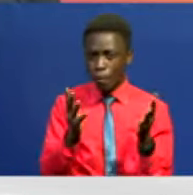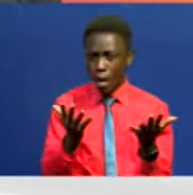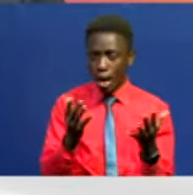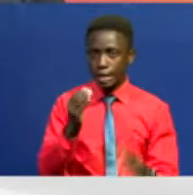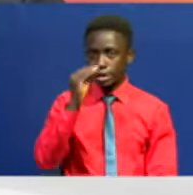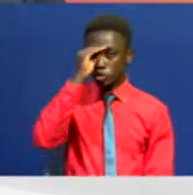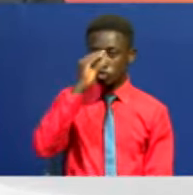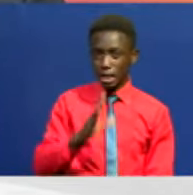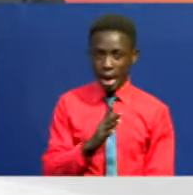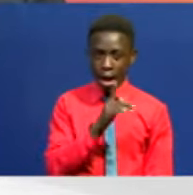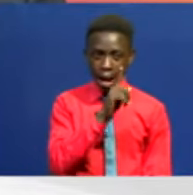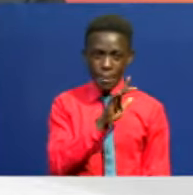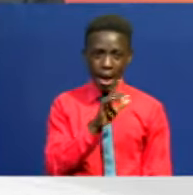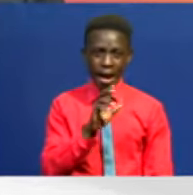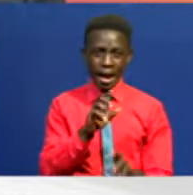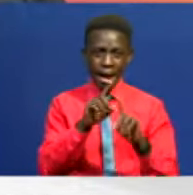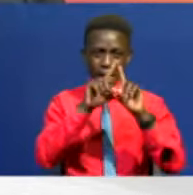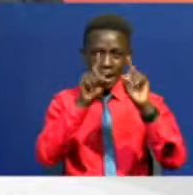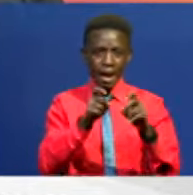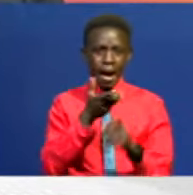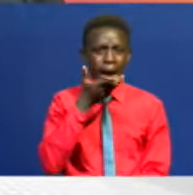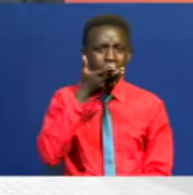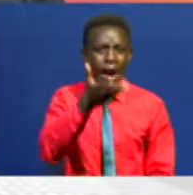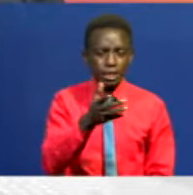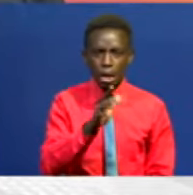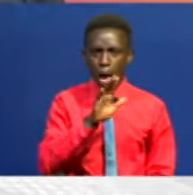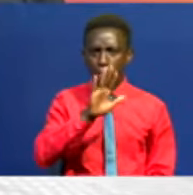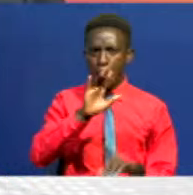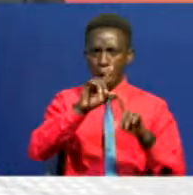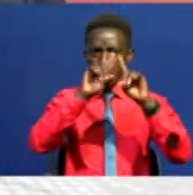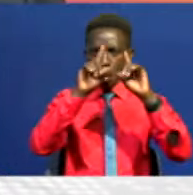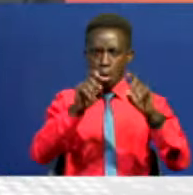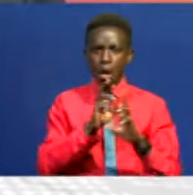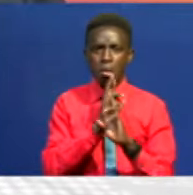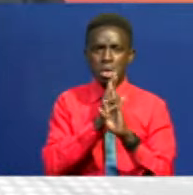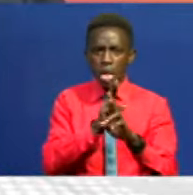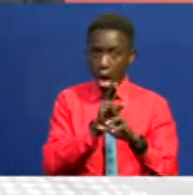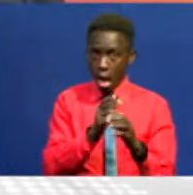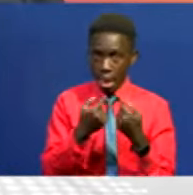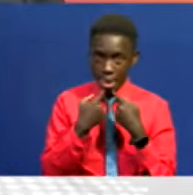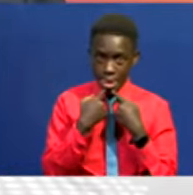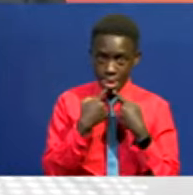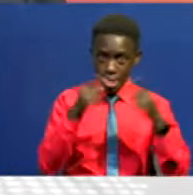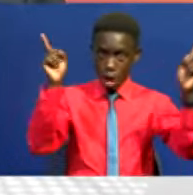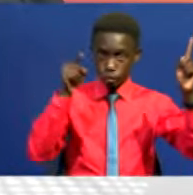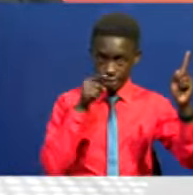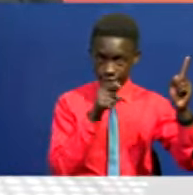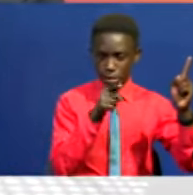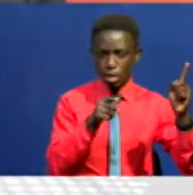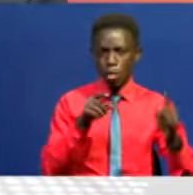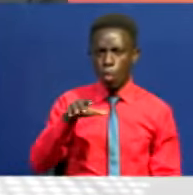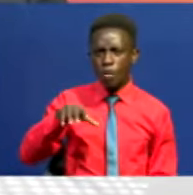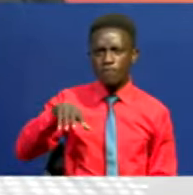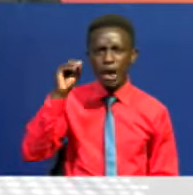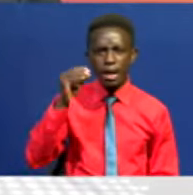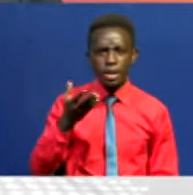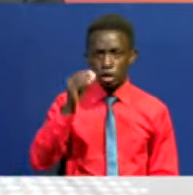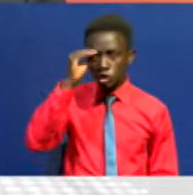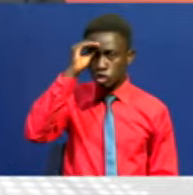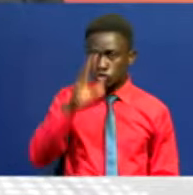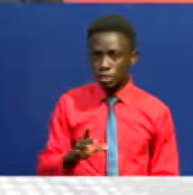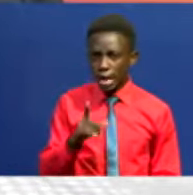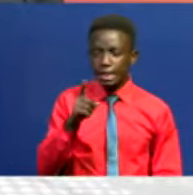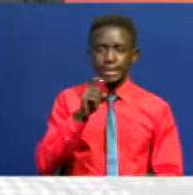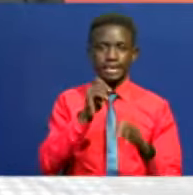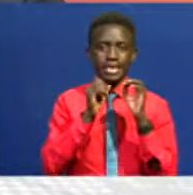afanya matokeo yao, ama matokeo yao jinsi ambavyo yanavyotoka. Wakati mwingi unagundua kwamba hao wanafunzi kama matokeo ambayo